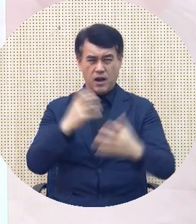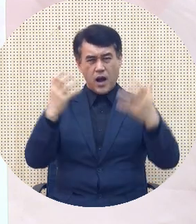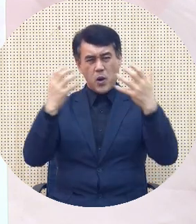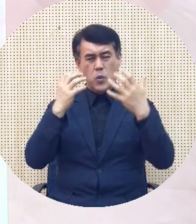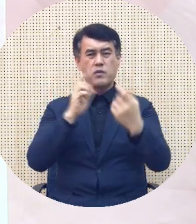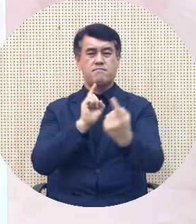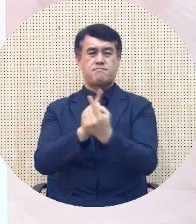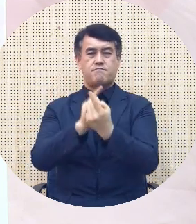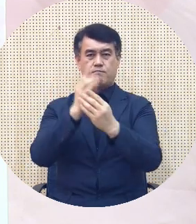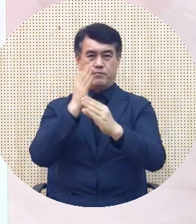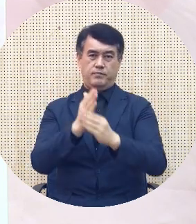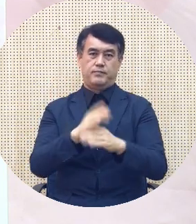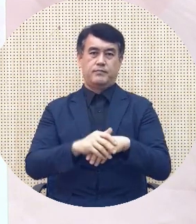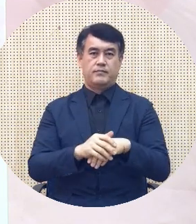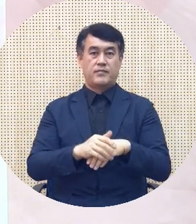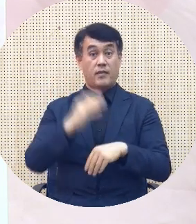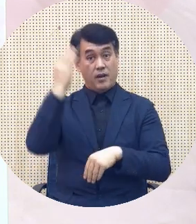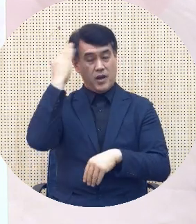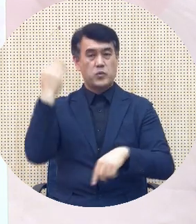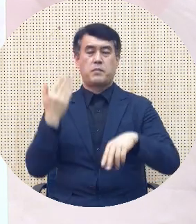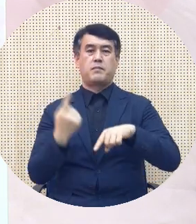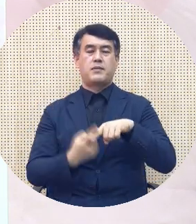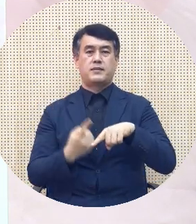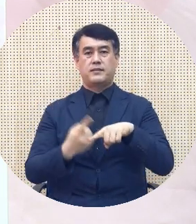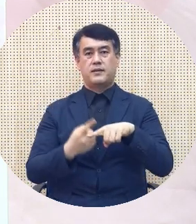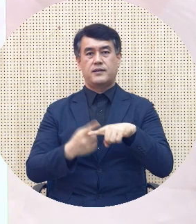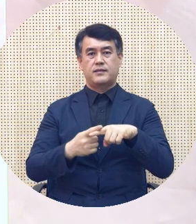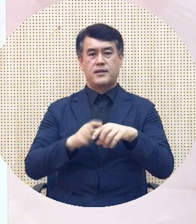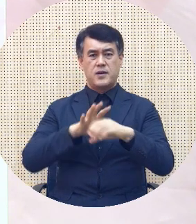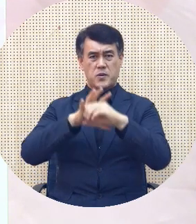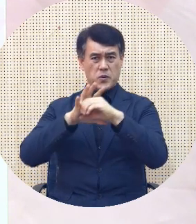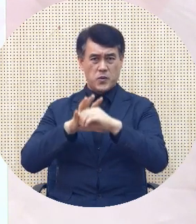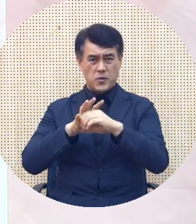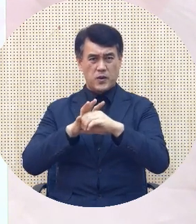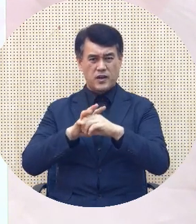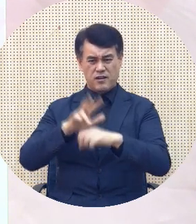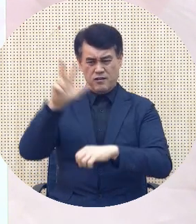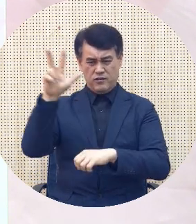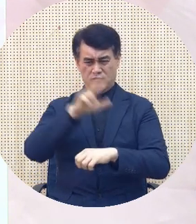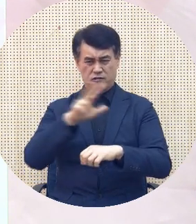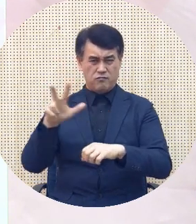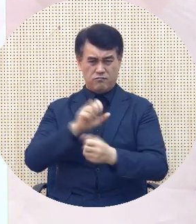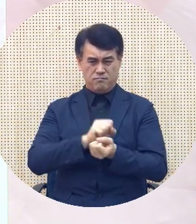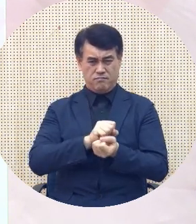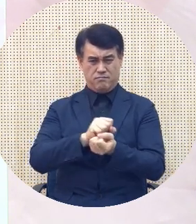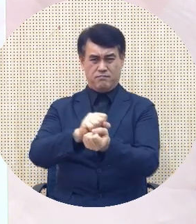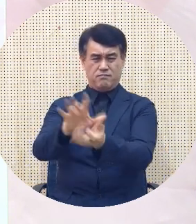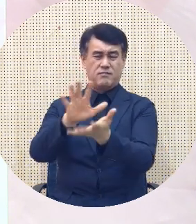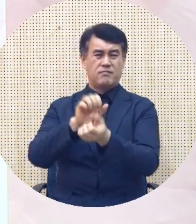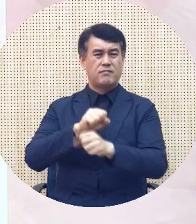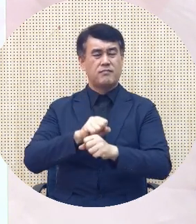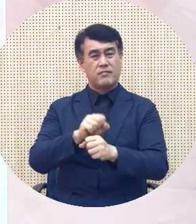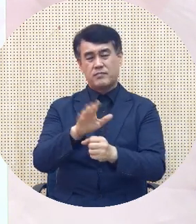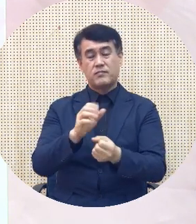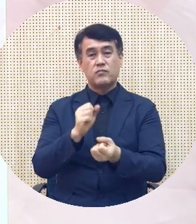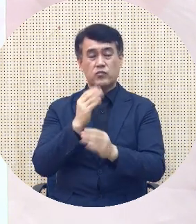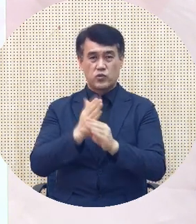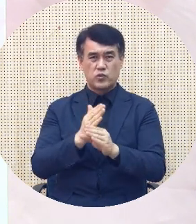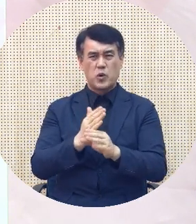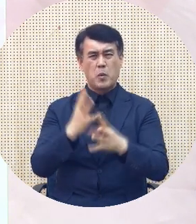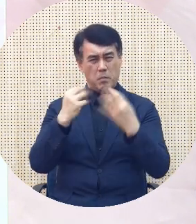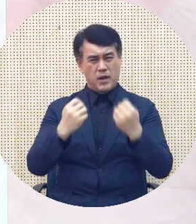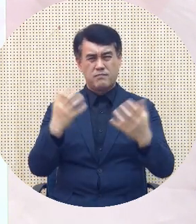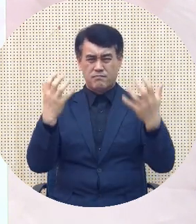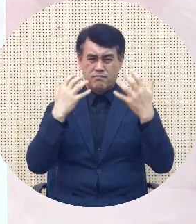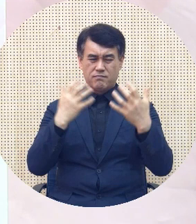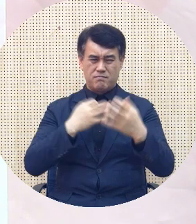겪고 있습니다. 우리나라 또한 코로나 블루가 전 국토를 뒤덮고 많은 사람들이 고통을 호소하고